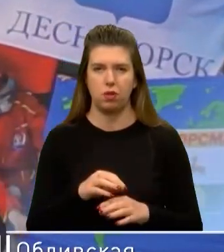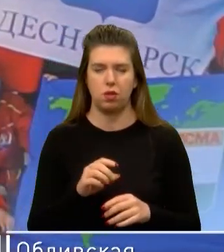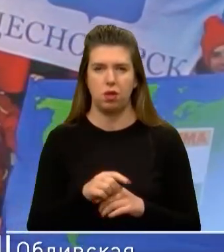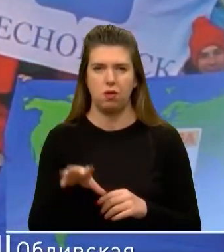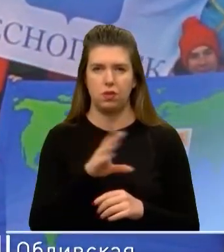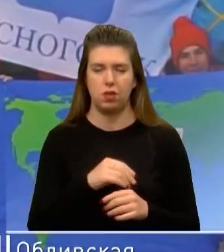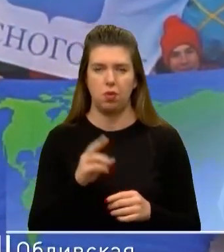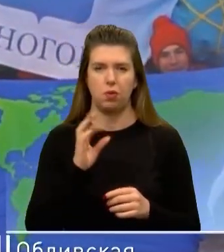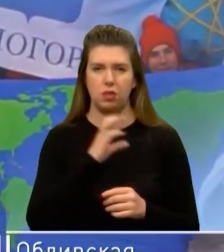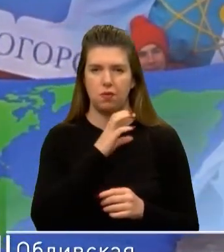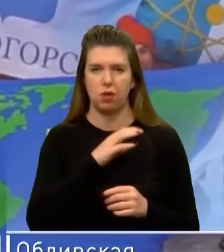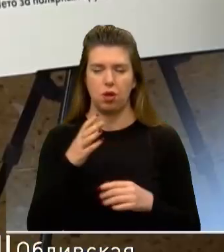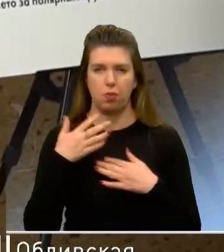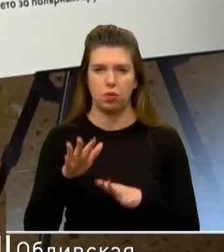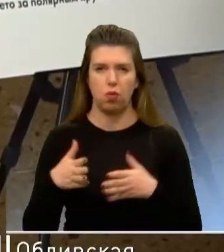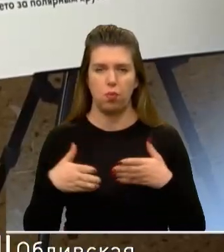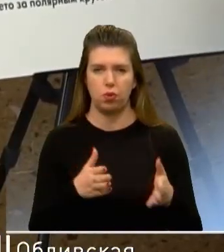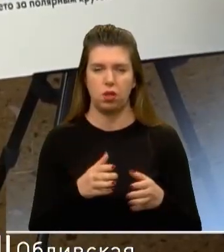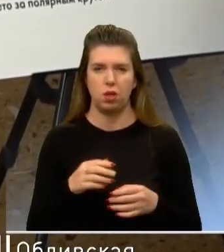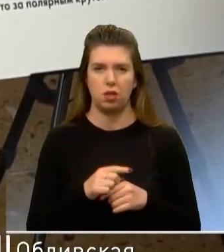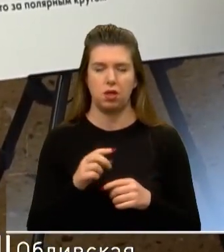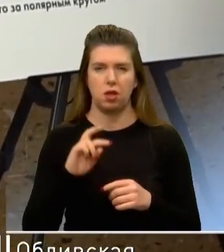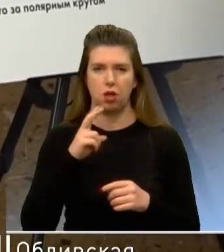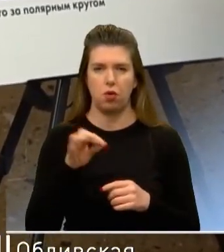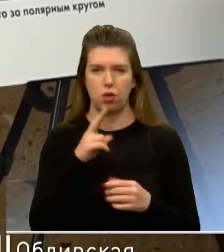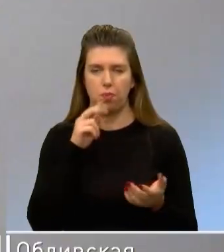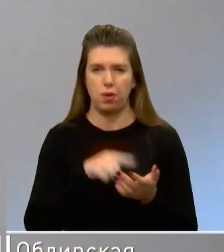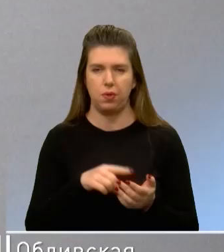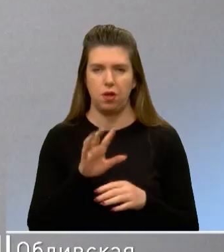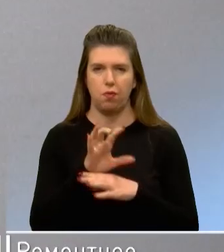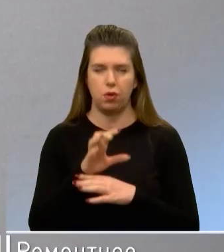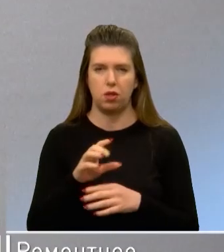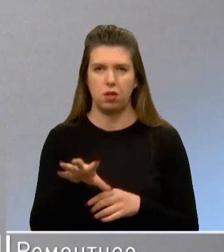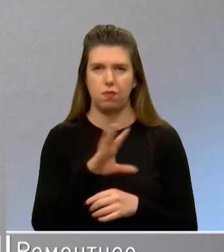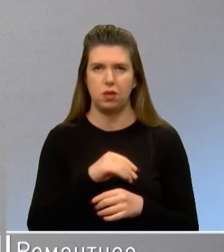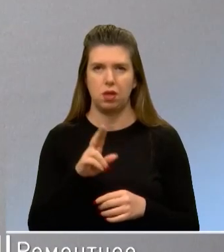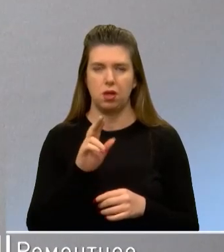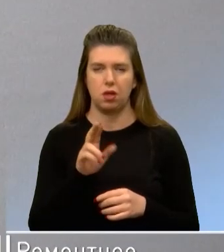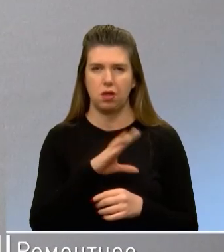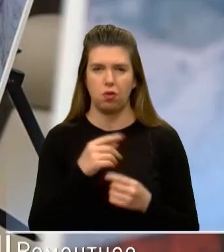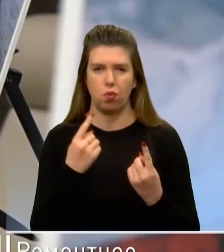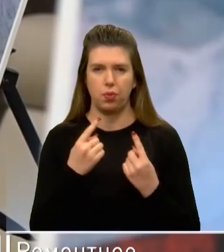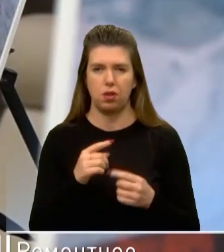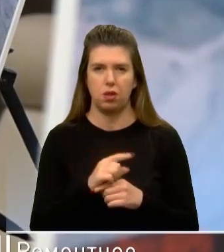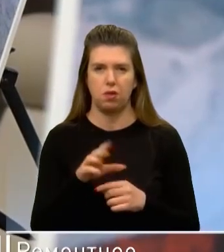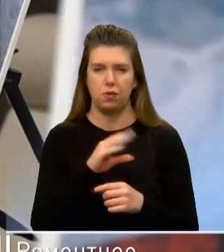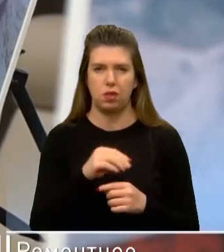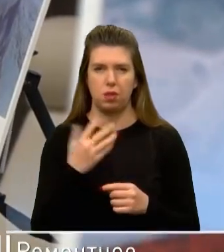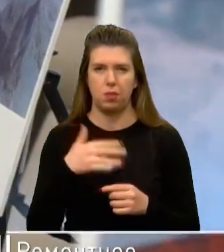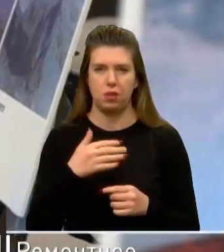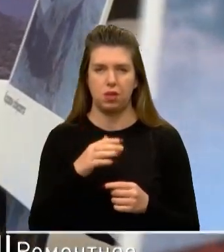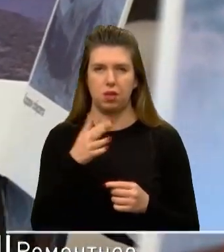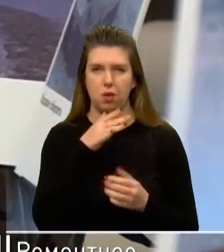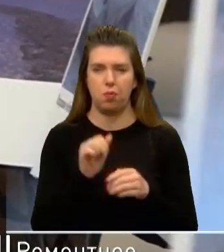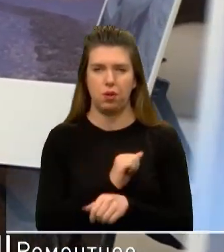суда по Северному морскому пути ледяная Арктика пола фотоаппарата капитана легендарного атомохода 50